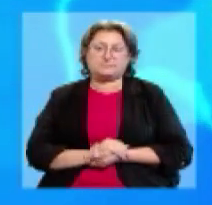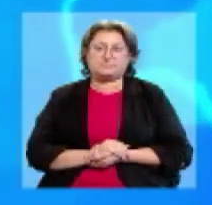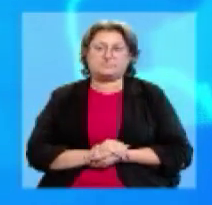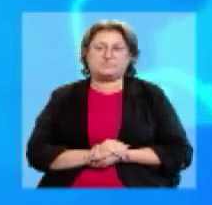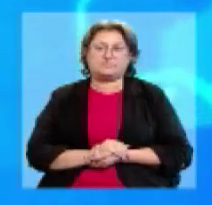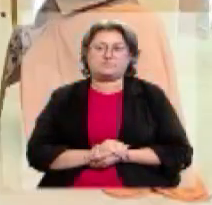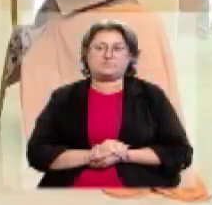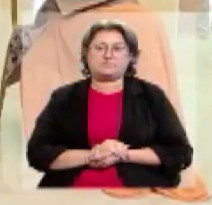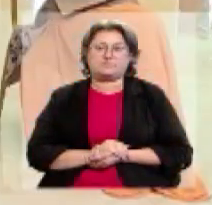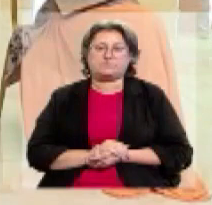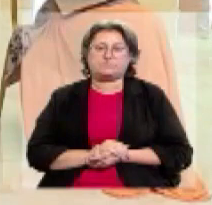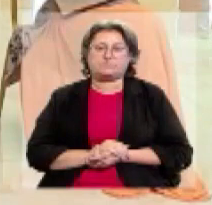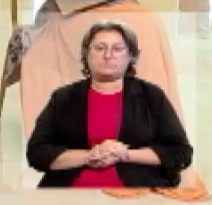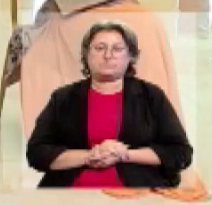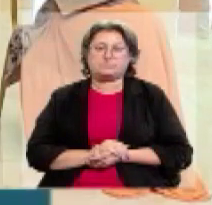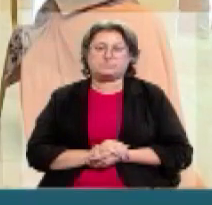алды.